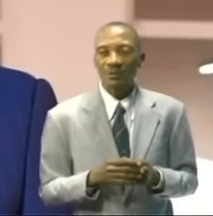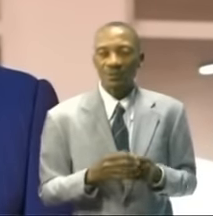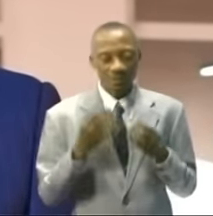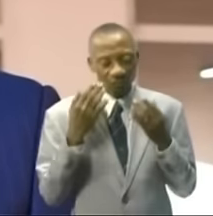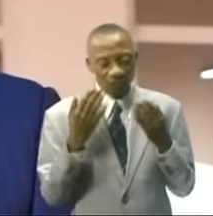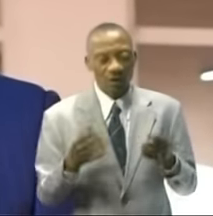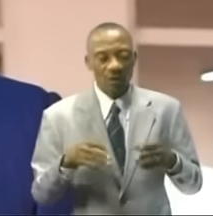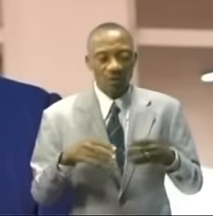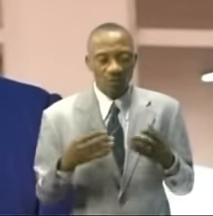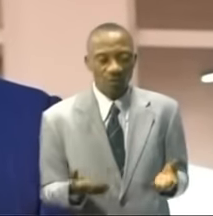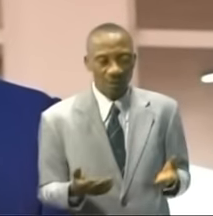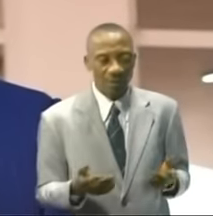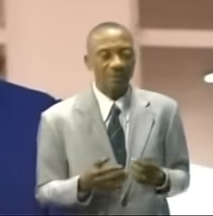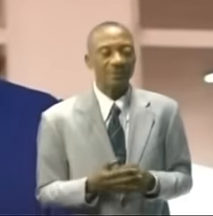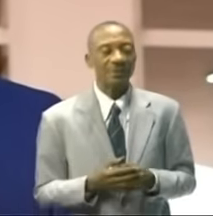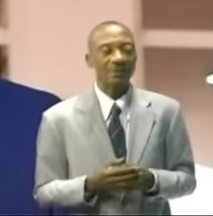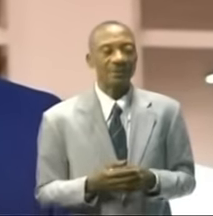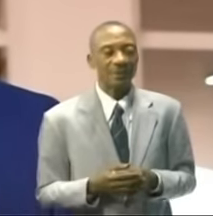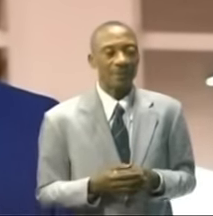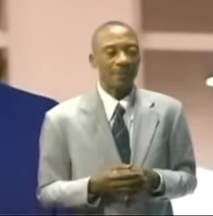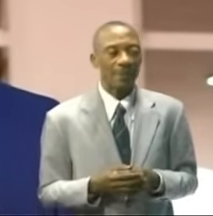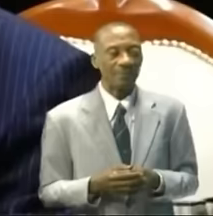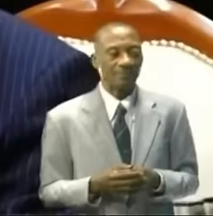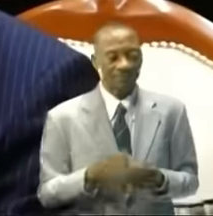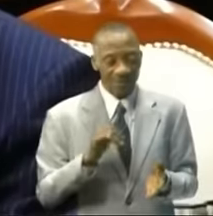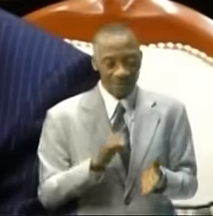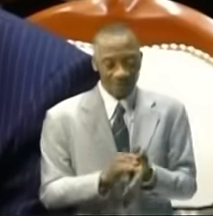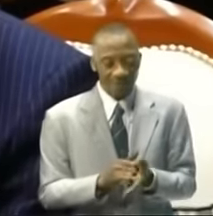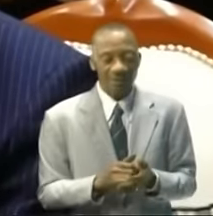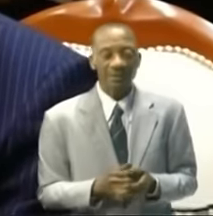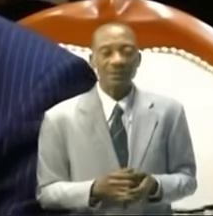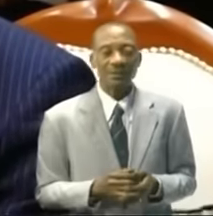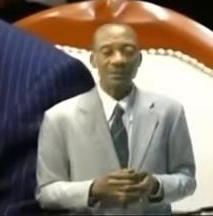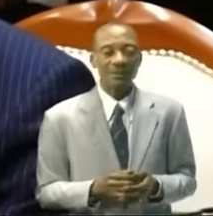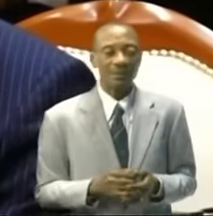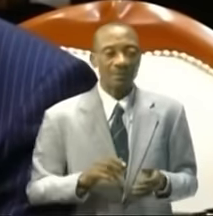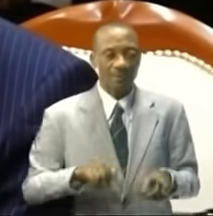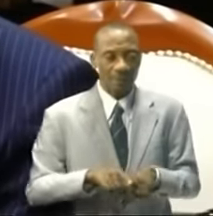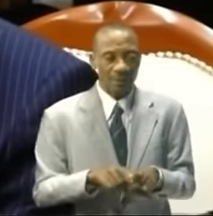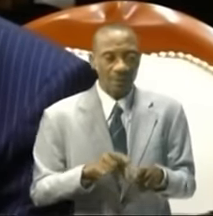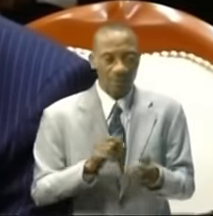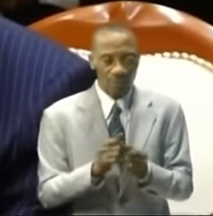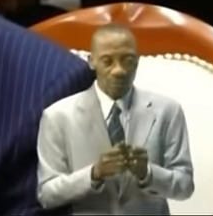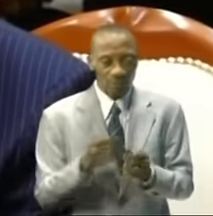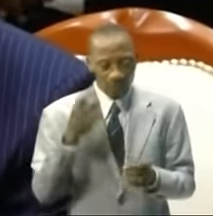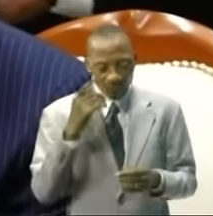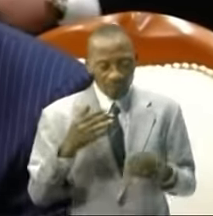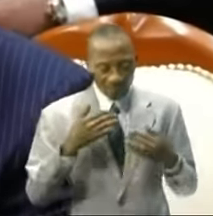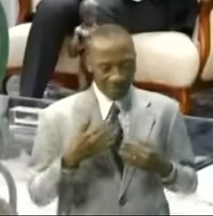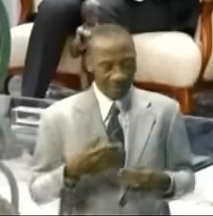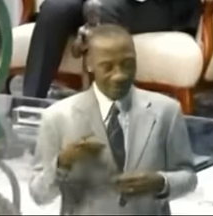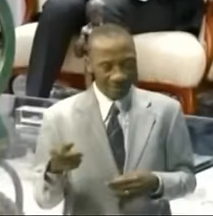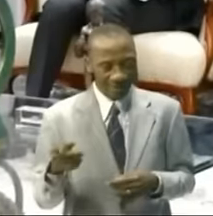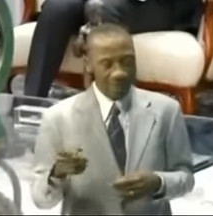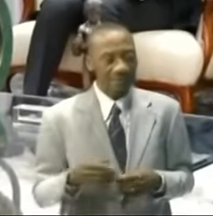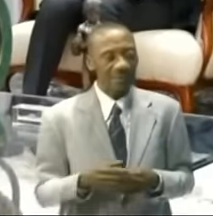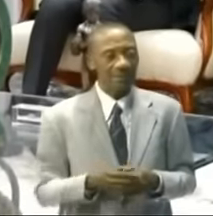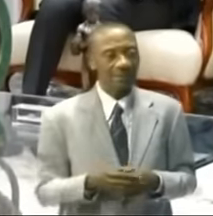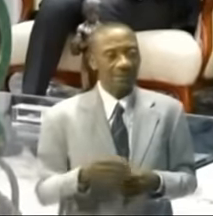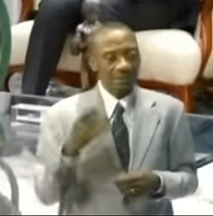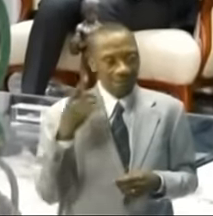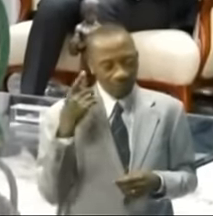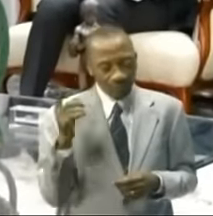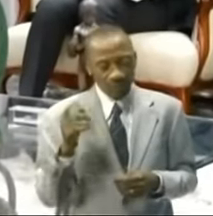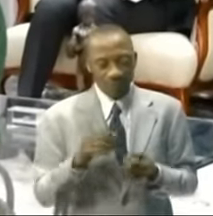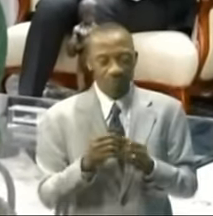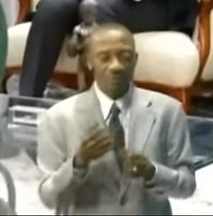maladie a été en Europe et en Amérique en 2022 jusqu'en 2023. Il y